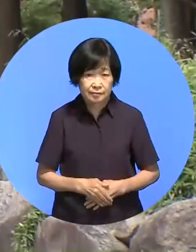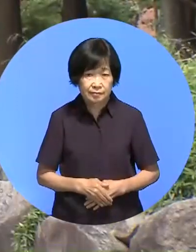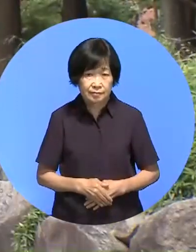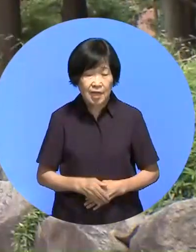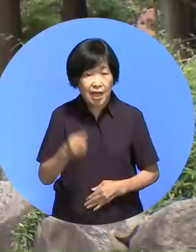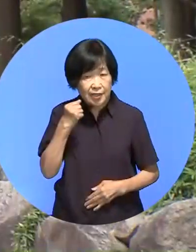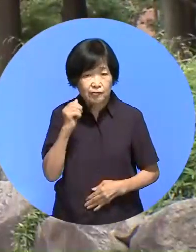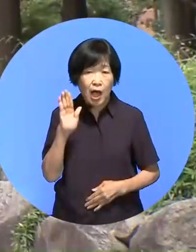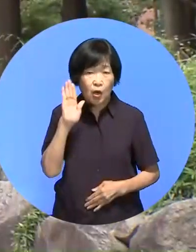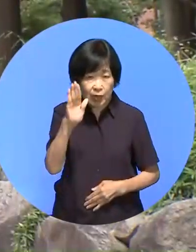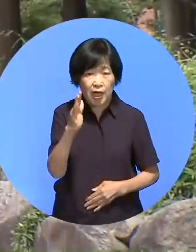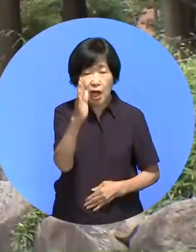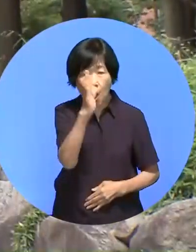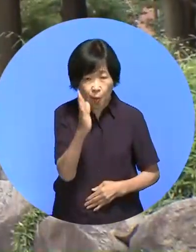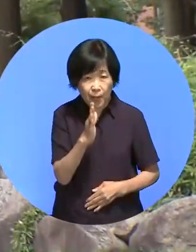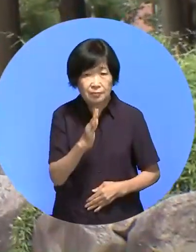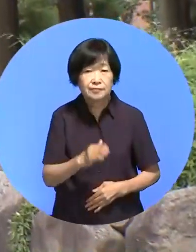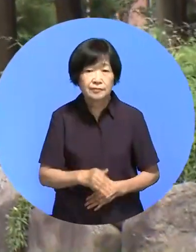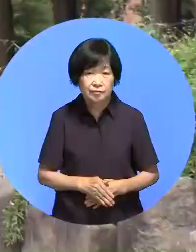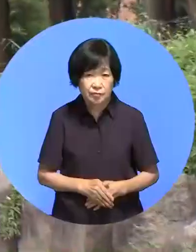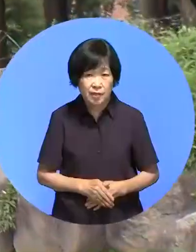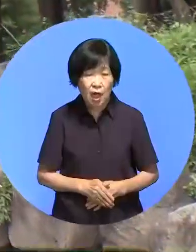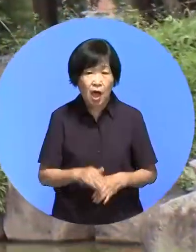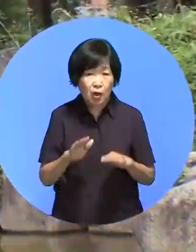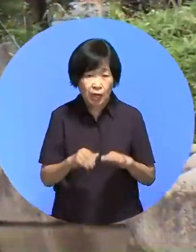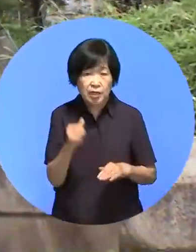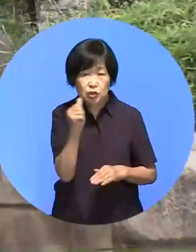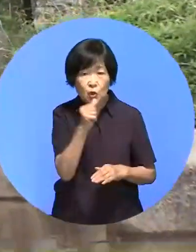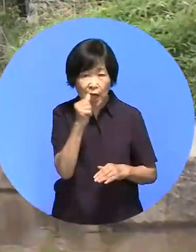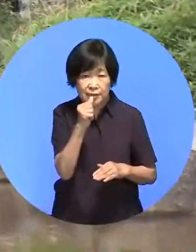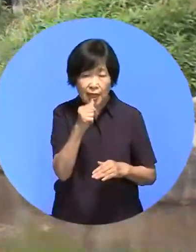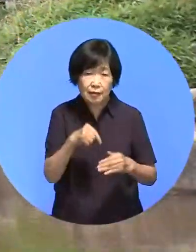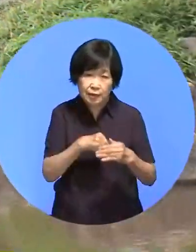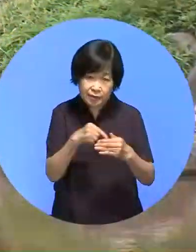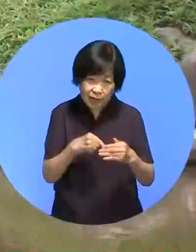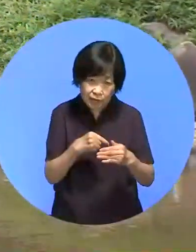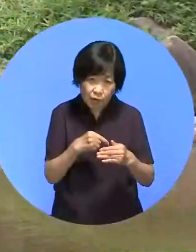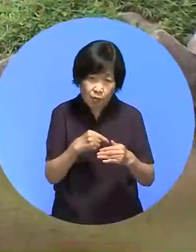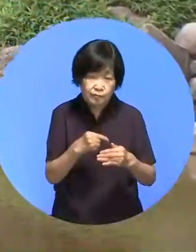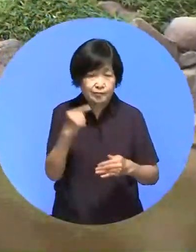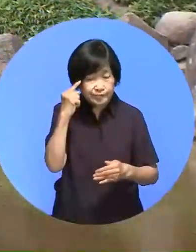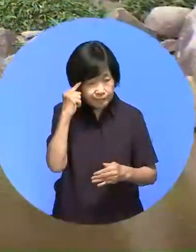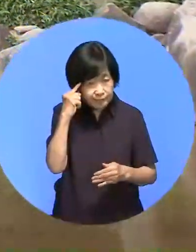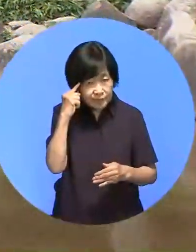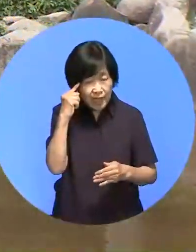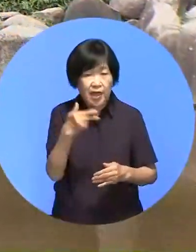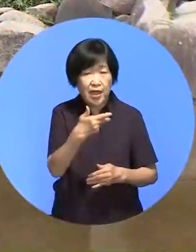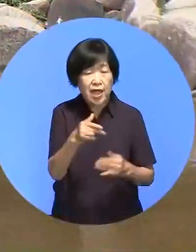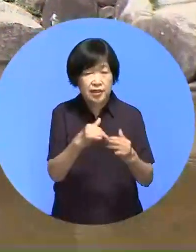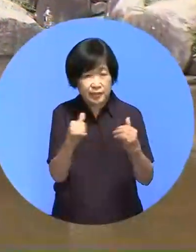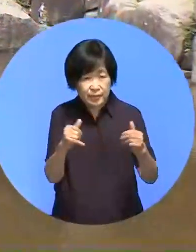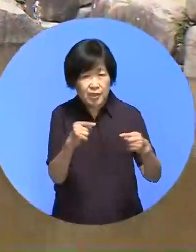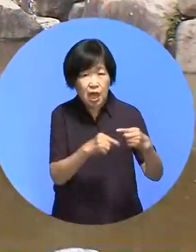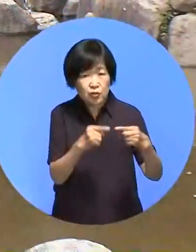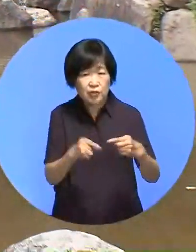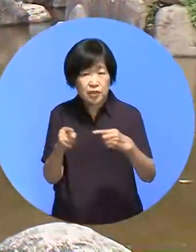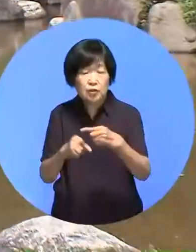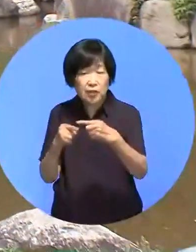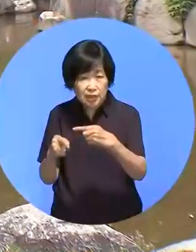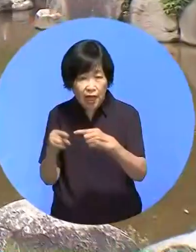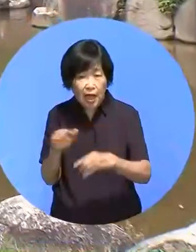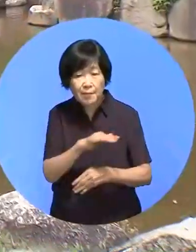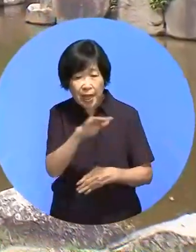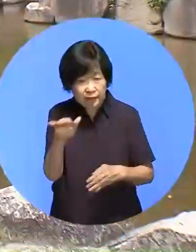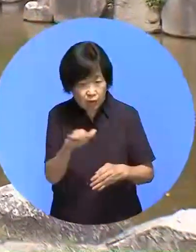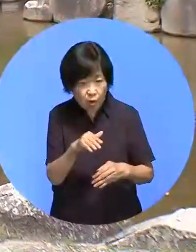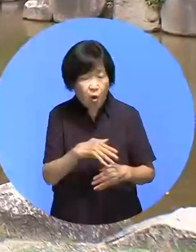夏はこれからが本番。今回紹介したポイントを守って、市民一人一人が、そして周りにいる高齢者